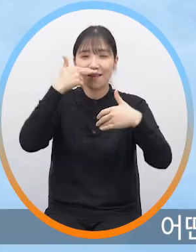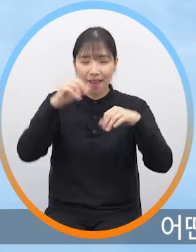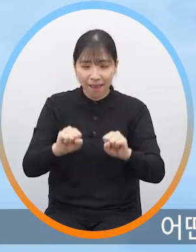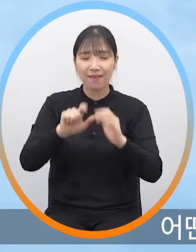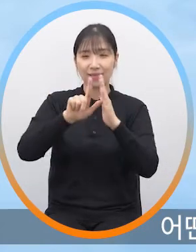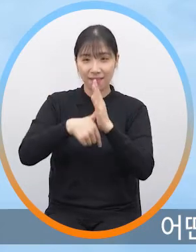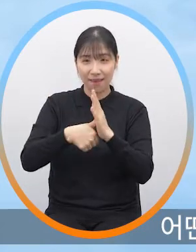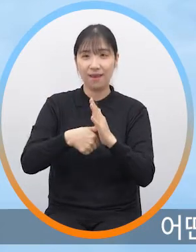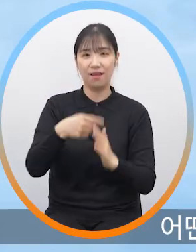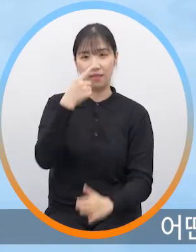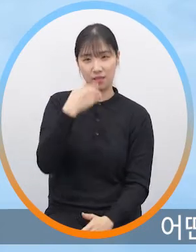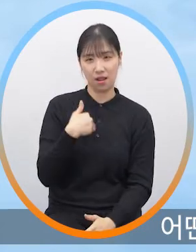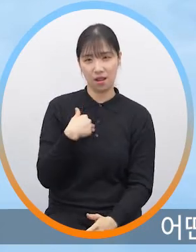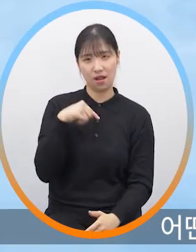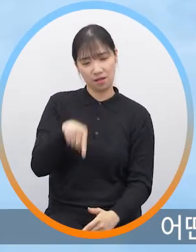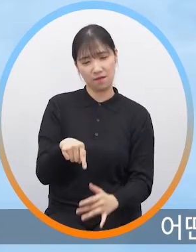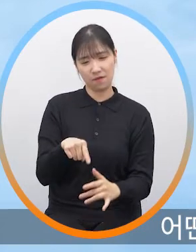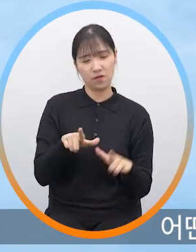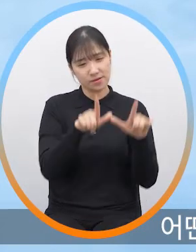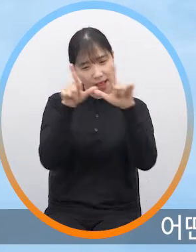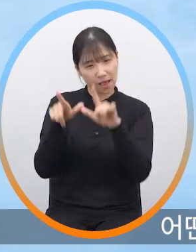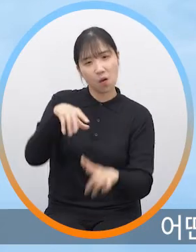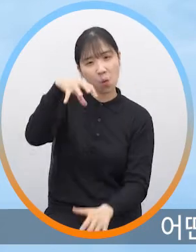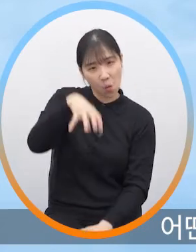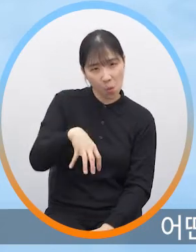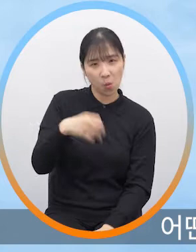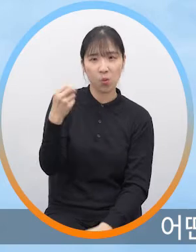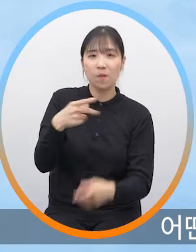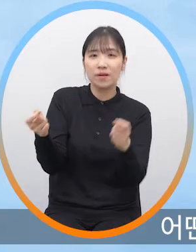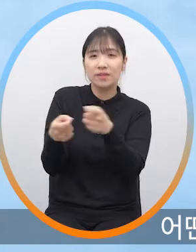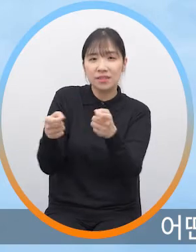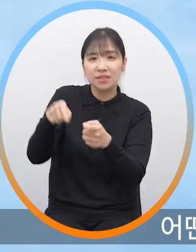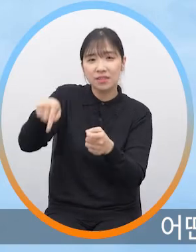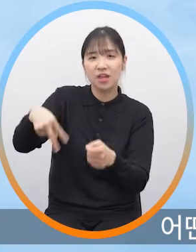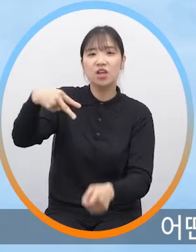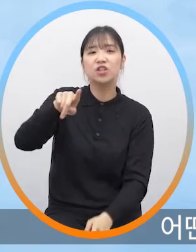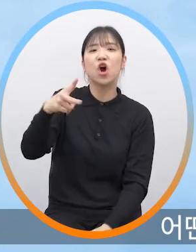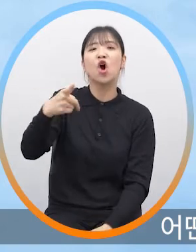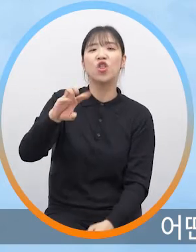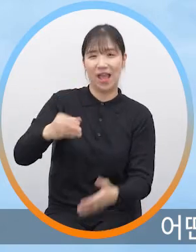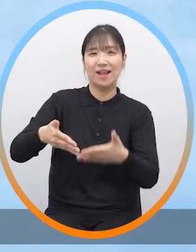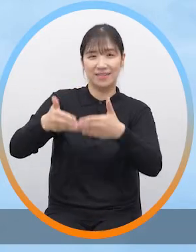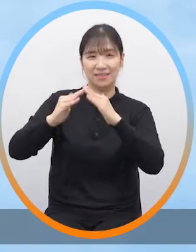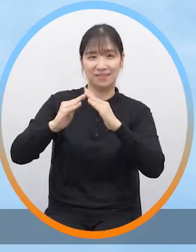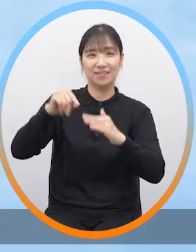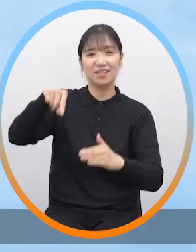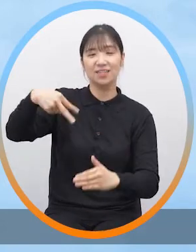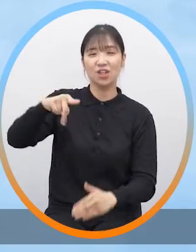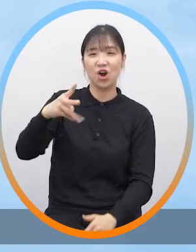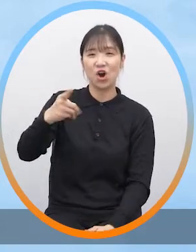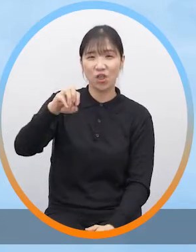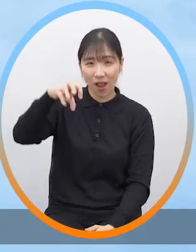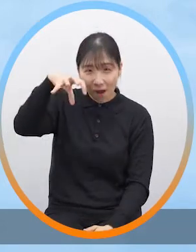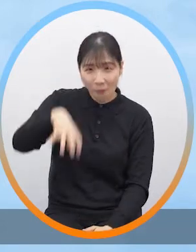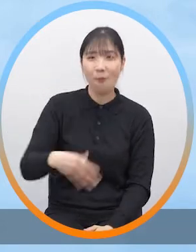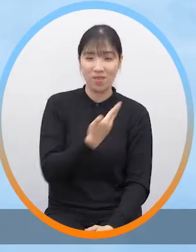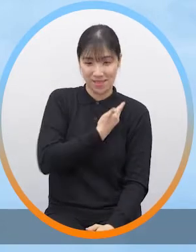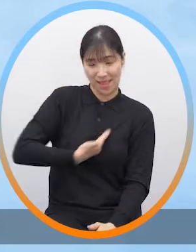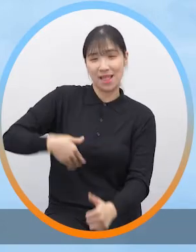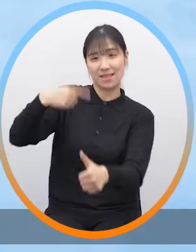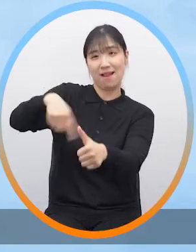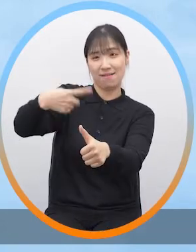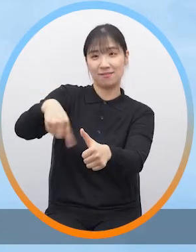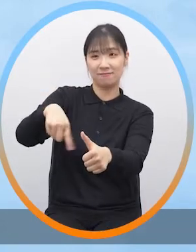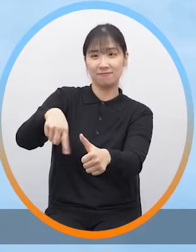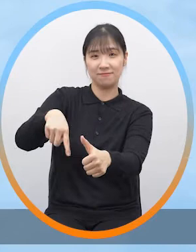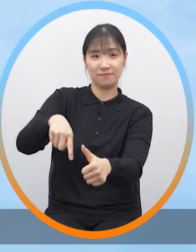살아생전에 자기 그 거주지나 또는 근처에 하나의 서당을 세웁니다. 서당을 세워서 거기서 제자들을 교육을